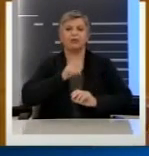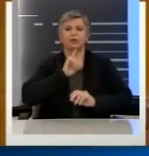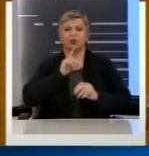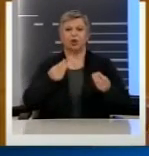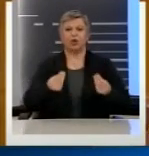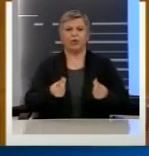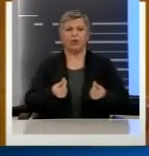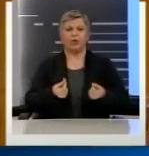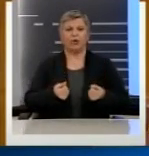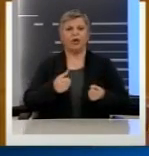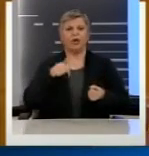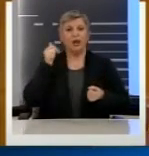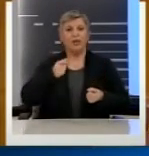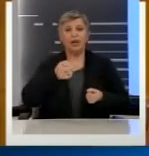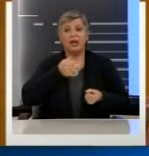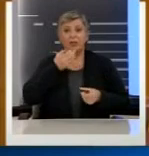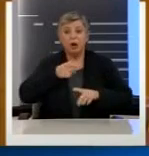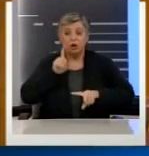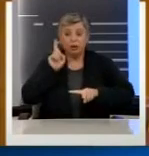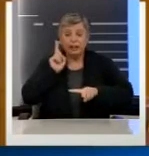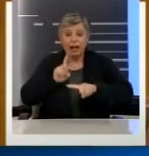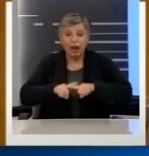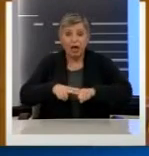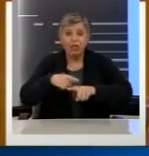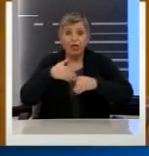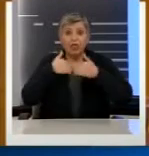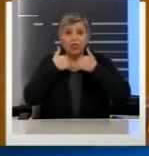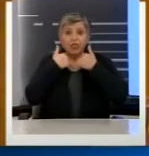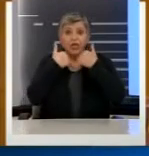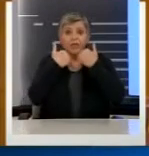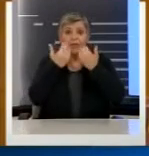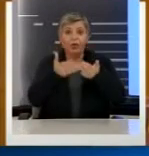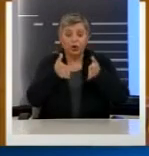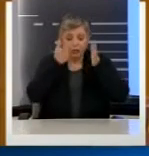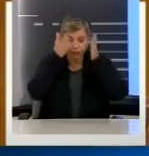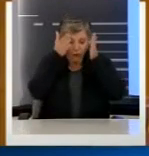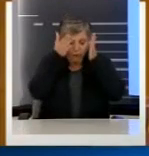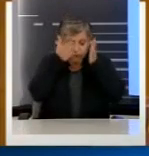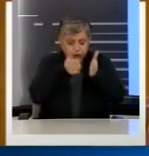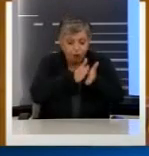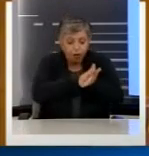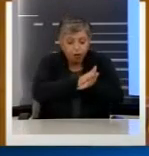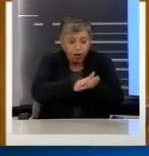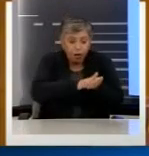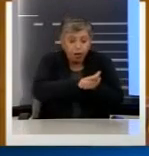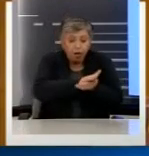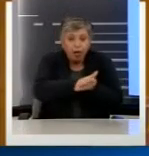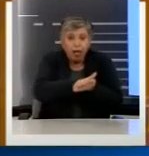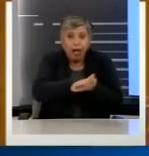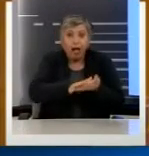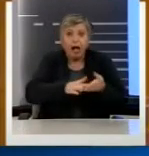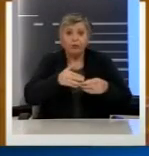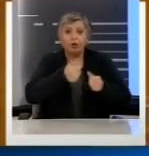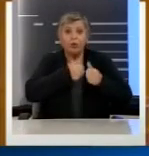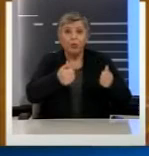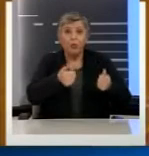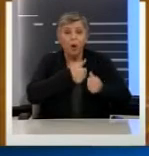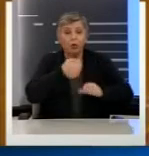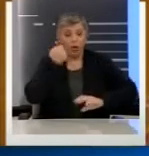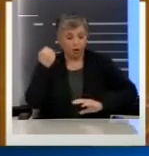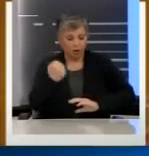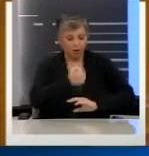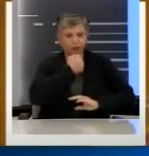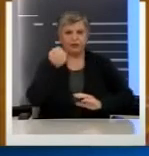μετά τα μνημόνια δεν μπορεί να είναι μια Ελλάδα Ελλήνων χριστιανών. Σεβαστείτε τουλάχιστον αυτή την άποψη, ας πορευτούμε